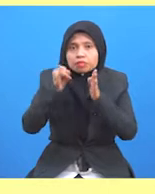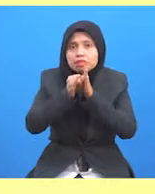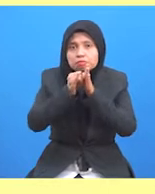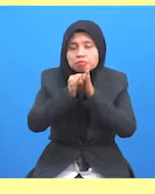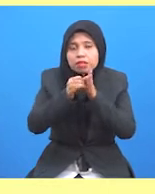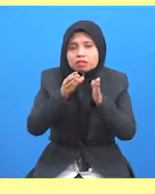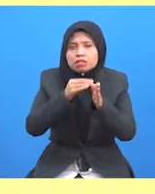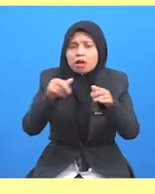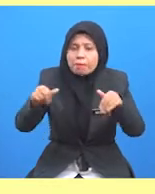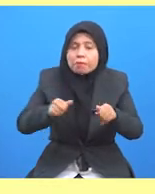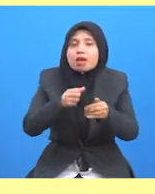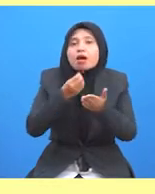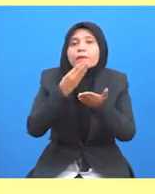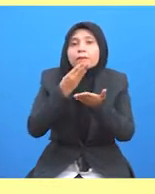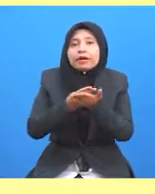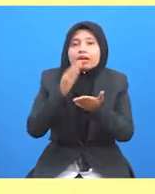تجري من